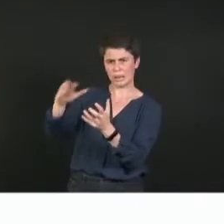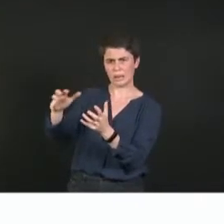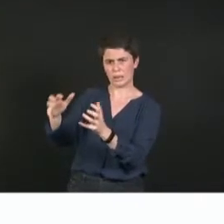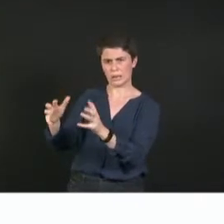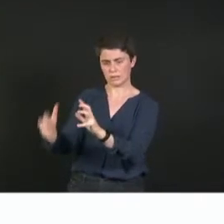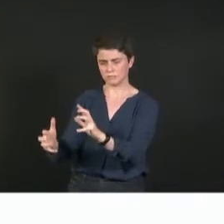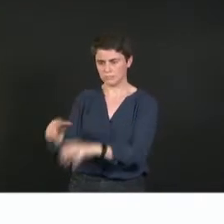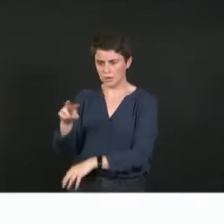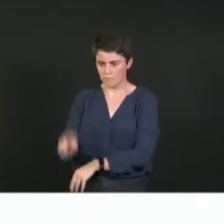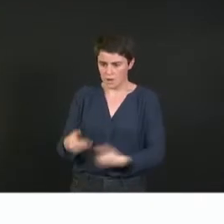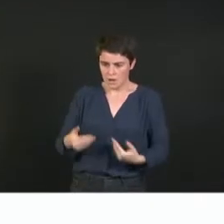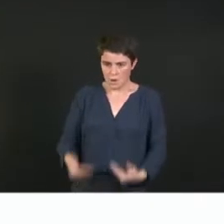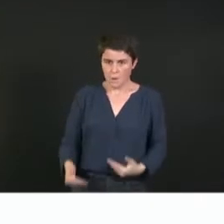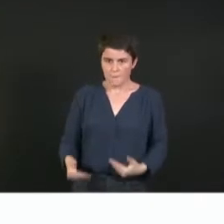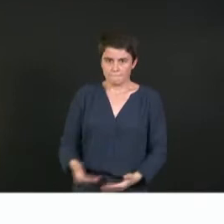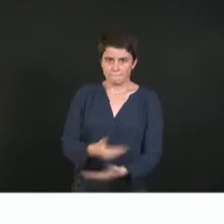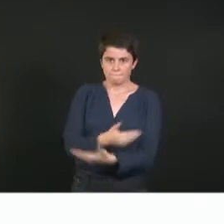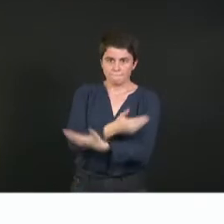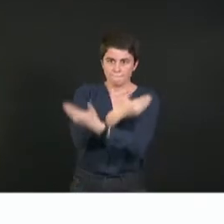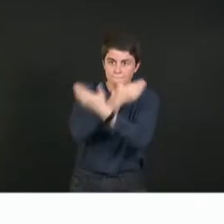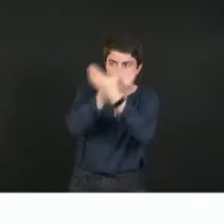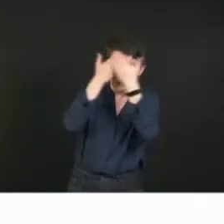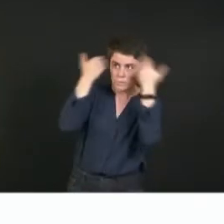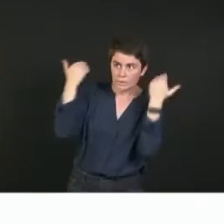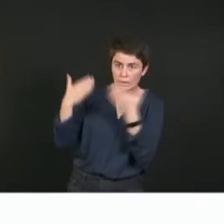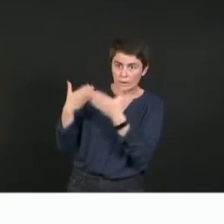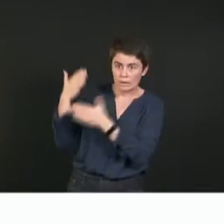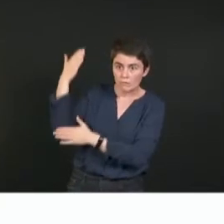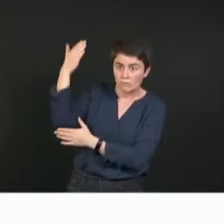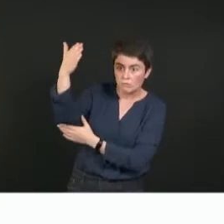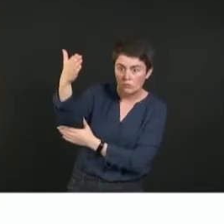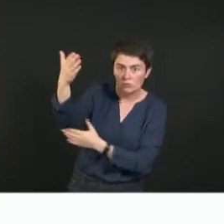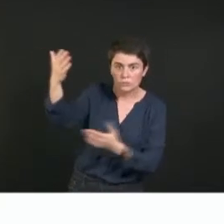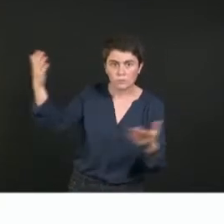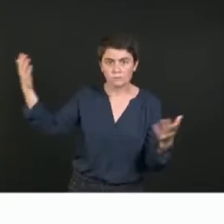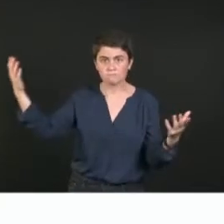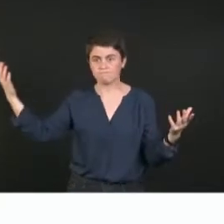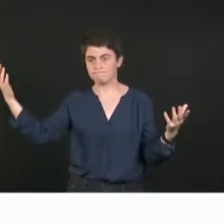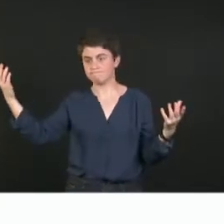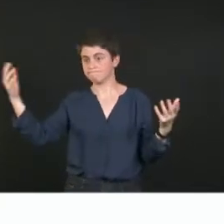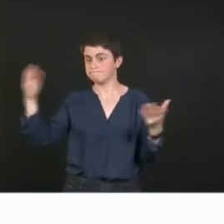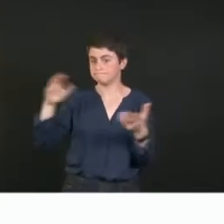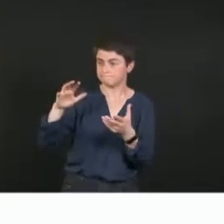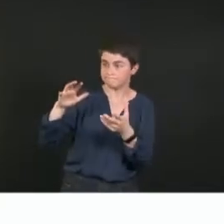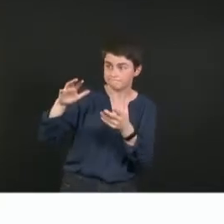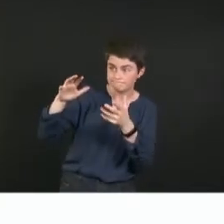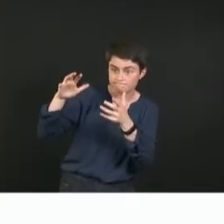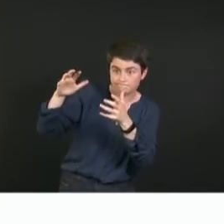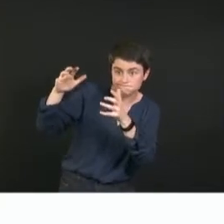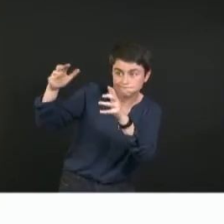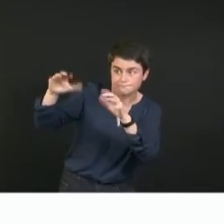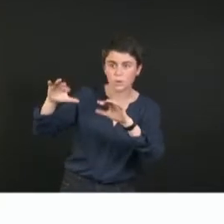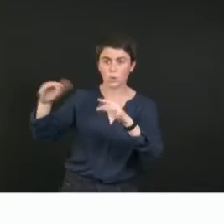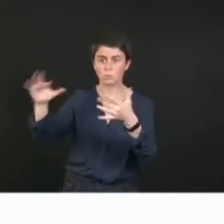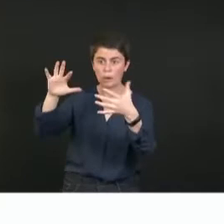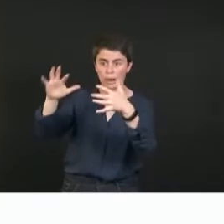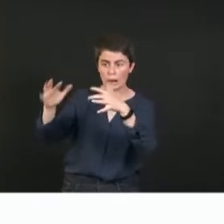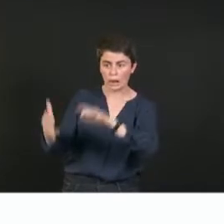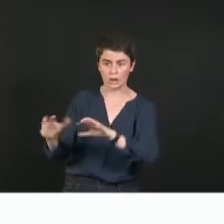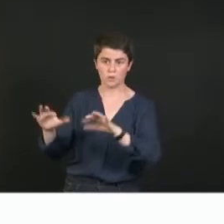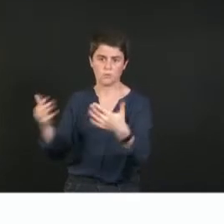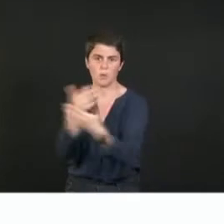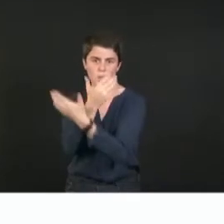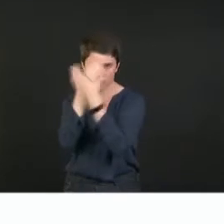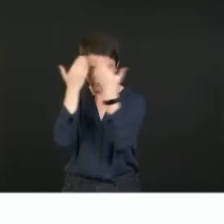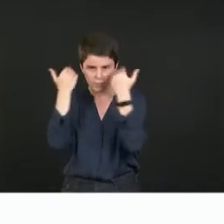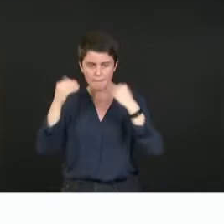et incertitude à savoir quelles vont être les évolutions, comme vous, hein, d'évolution donc pressentie, mais néanmoins, et vous